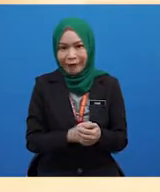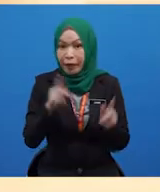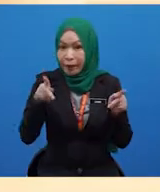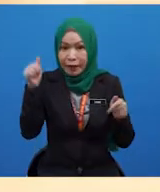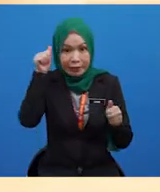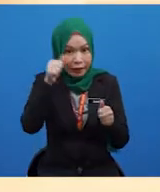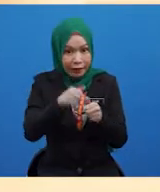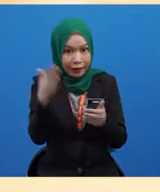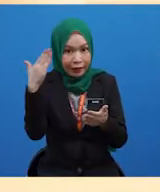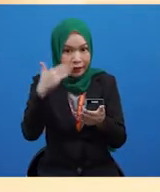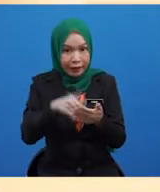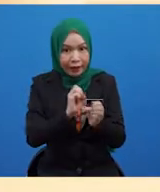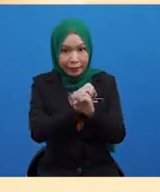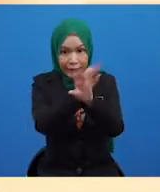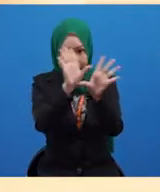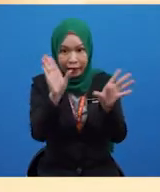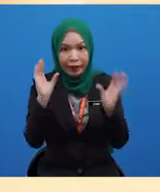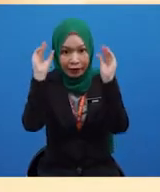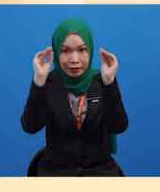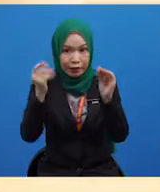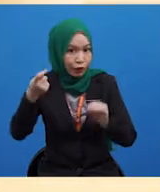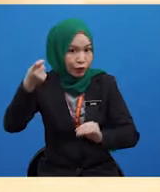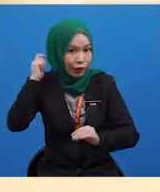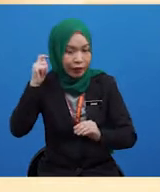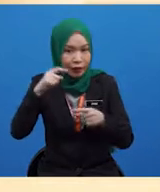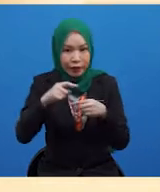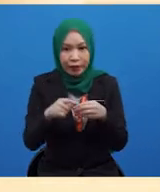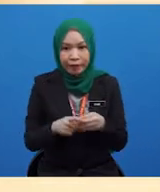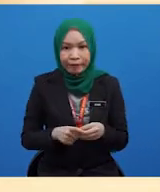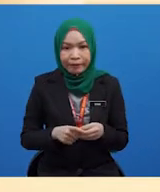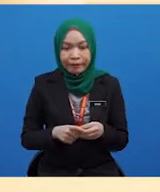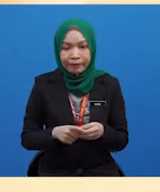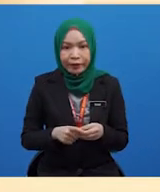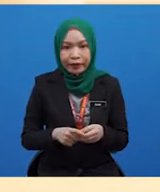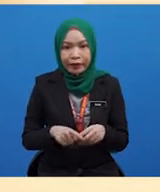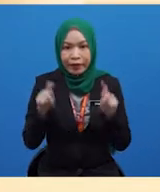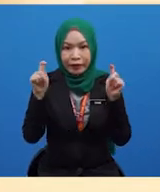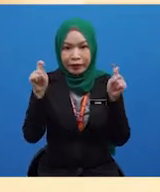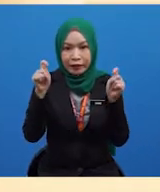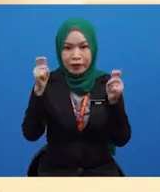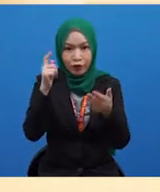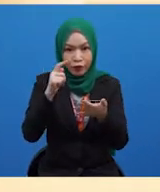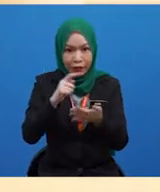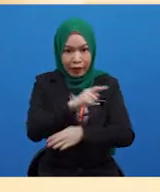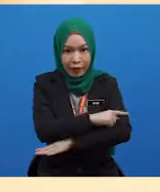ingat akan penerangan cikgu sebentar tadi tentang keutuhan sesebuah wacana?